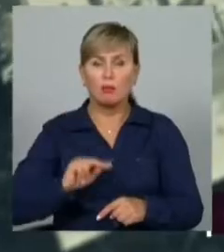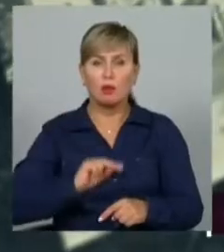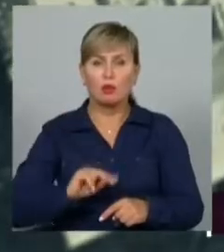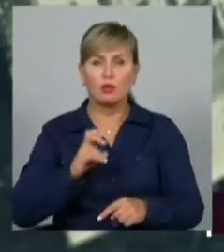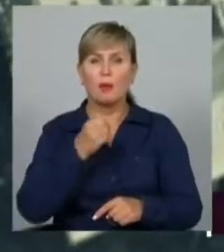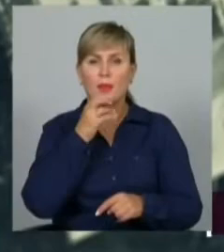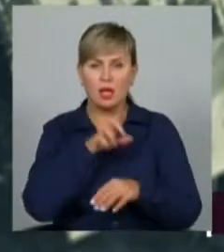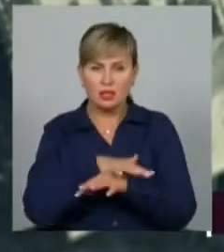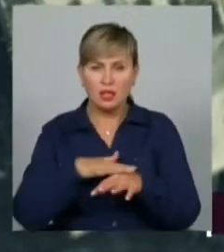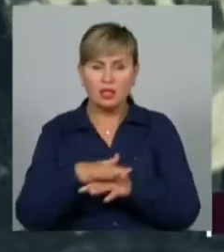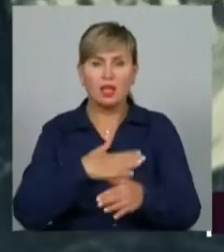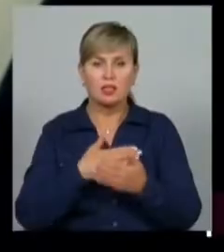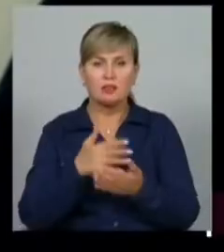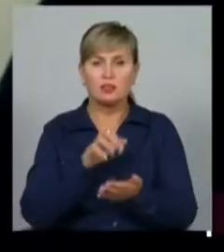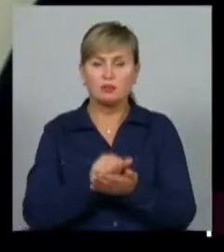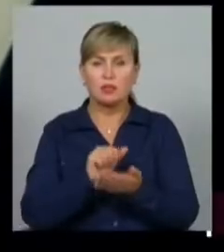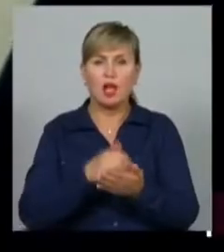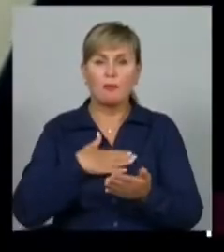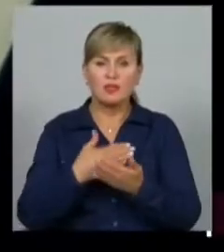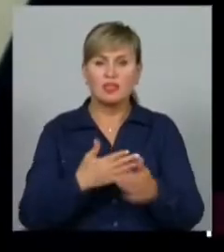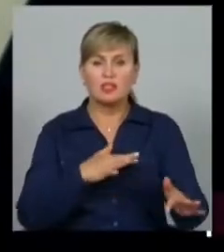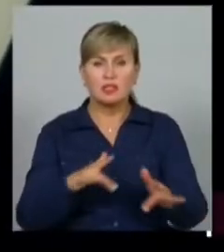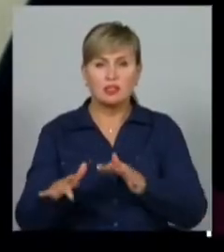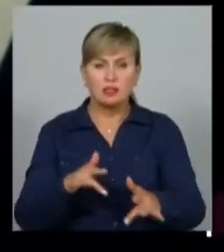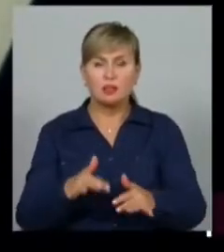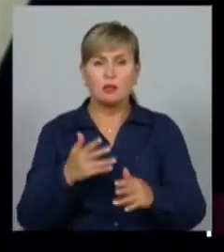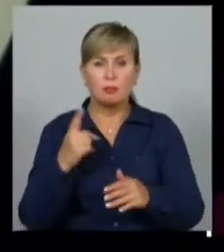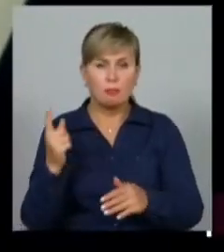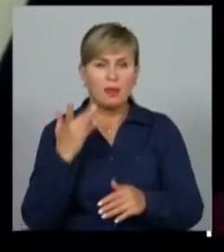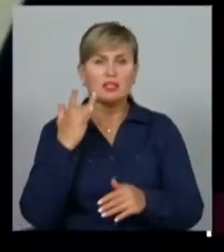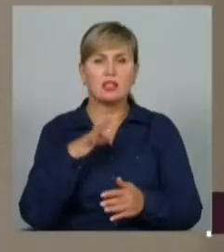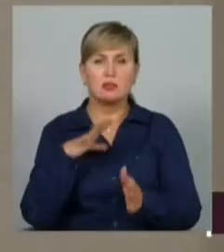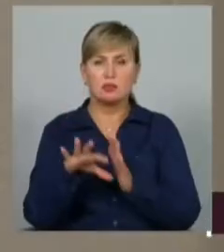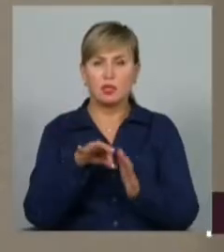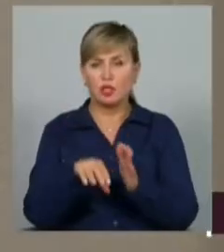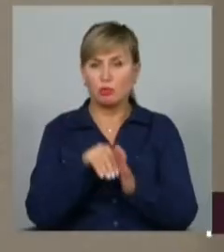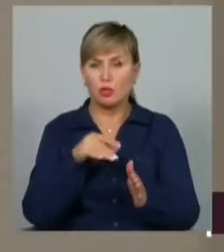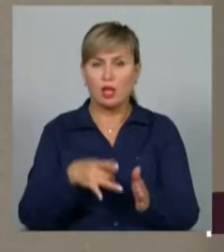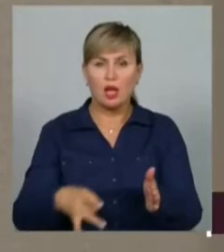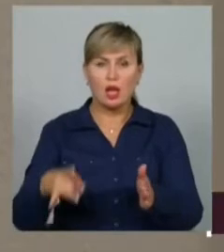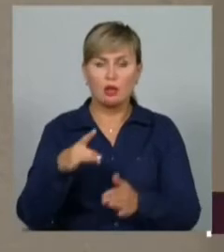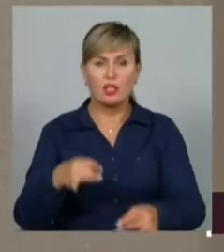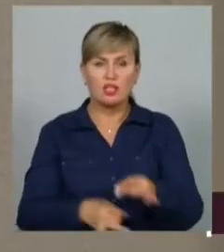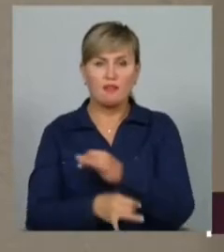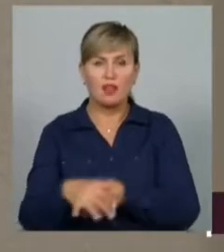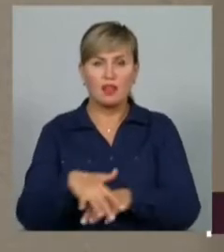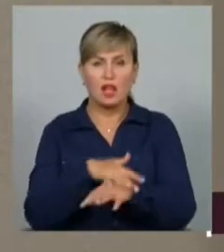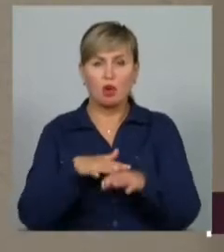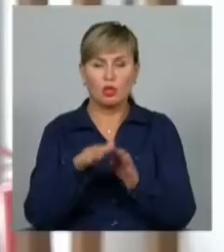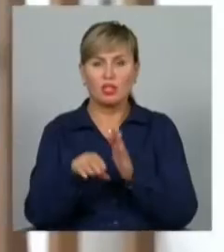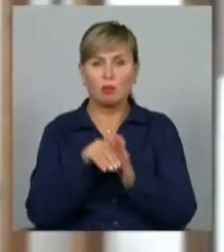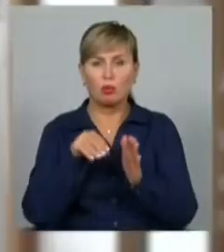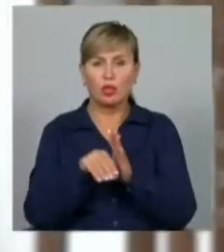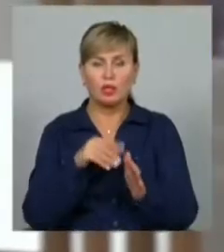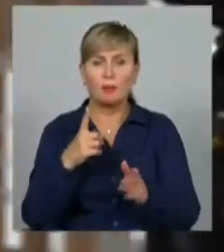благо страны. Активно занимался общественной деятельностью, за что неоднократно был избран депутатом районного совета народных депутатов.